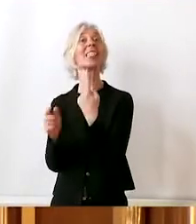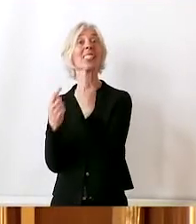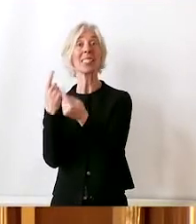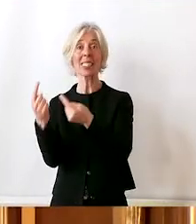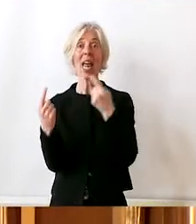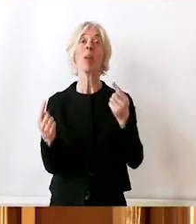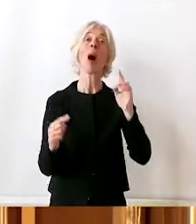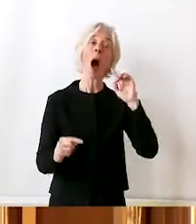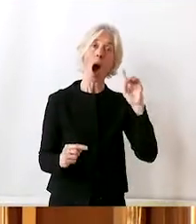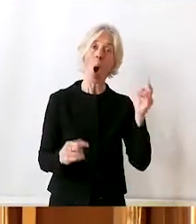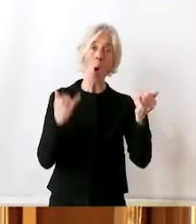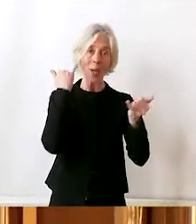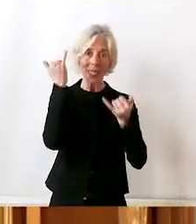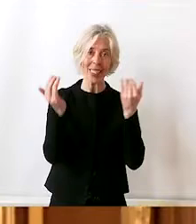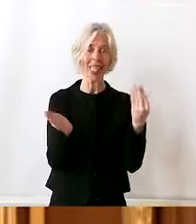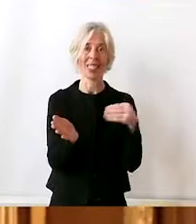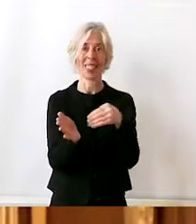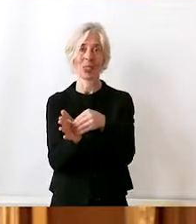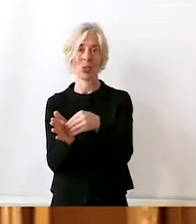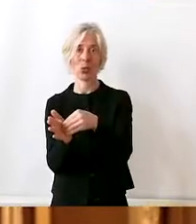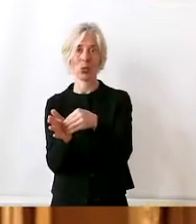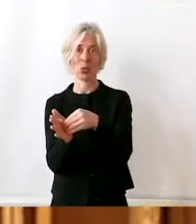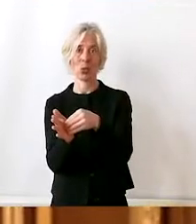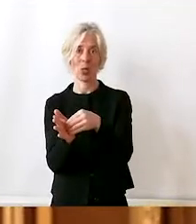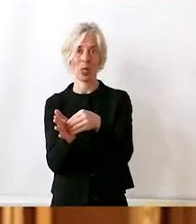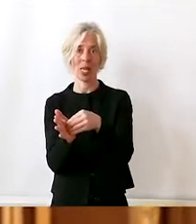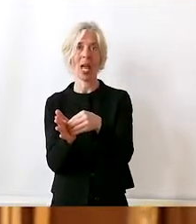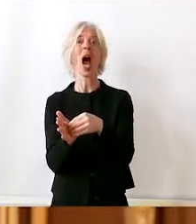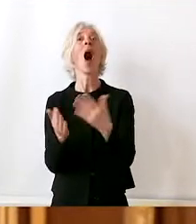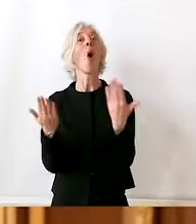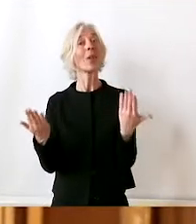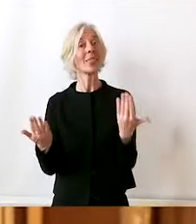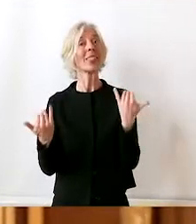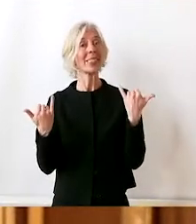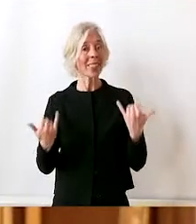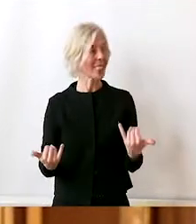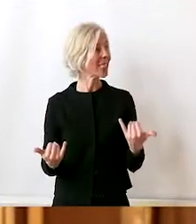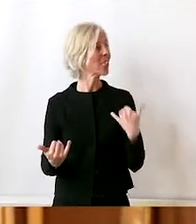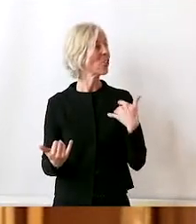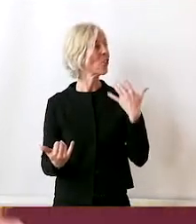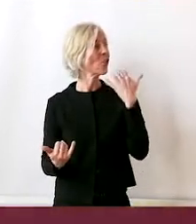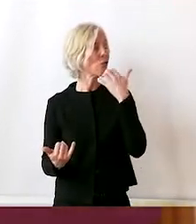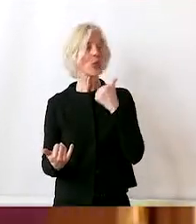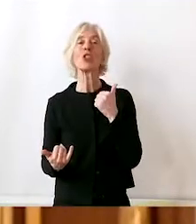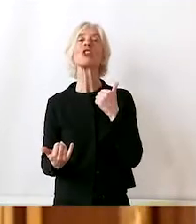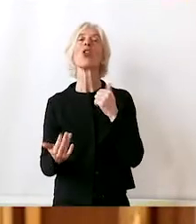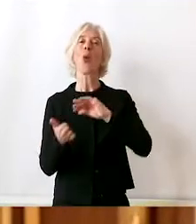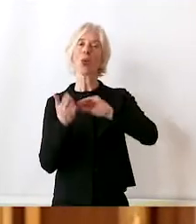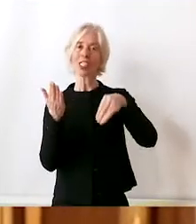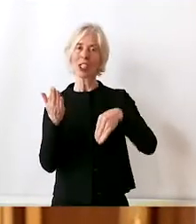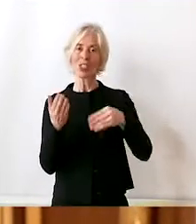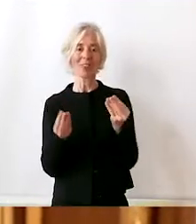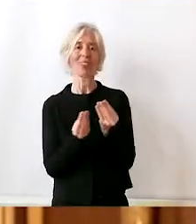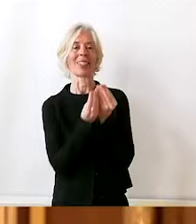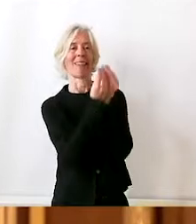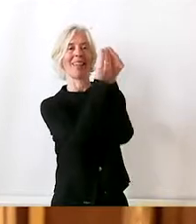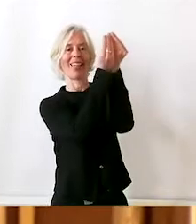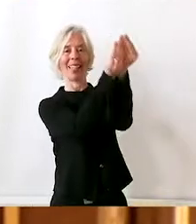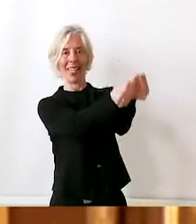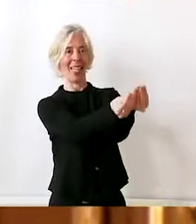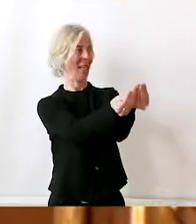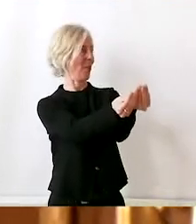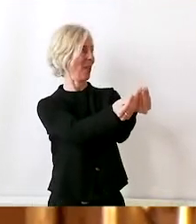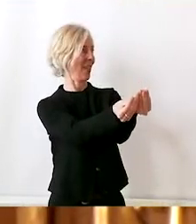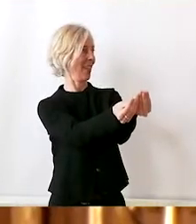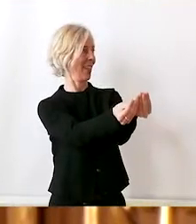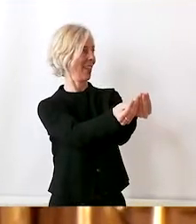Unterschrift präsentieren. Und deshalb darf ich jetzt anfangen. Jetzt muss ich die Urkunde umdrehen. Das ist, darf ich auf Dauer nicht machen. Die Frau Blößel schaut